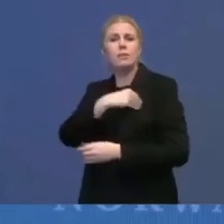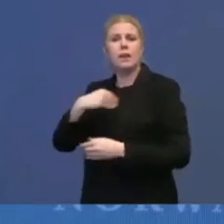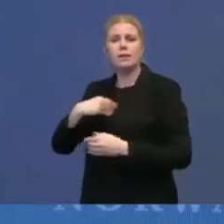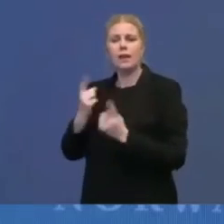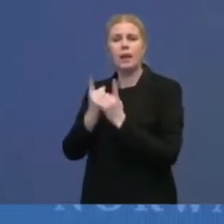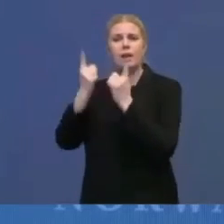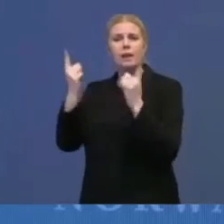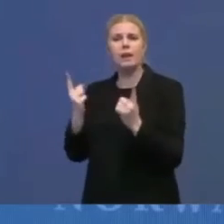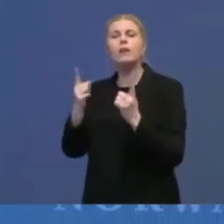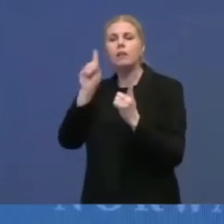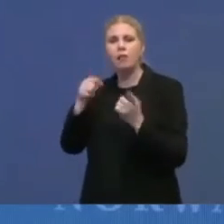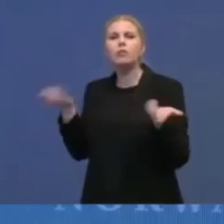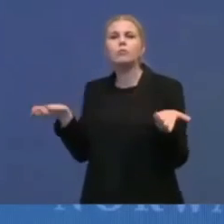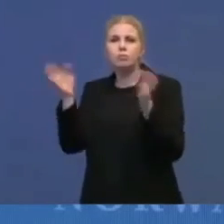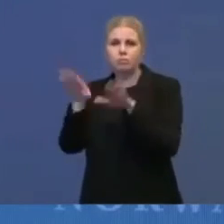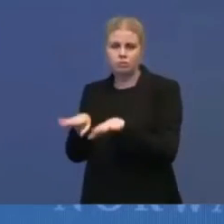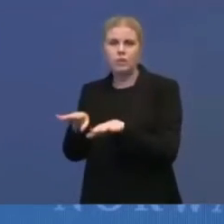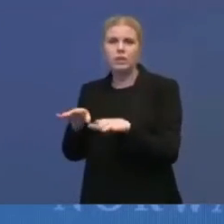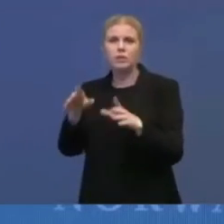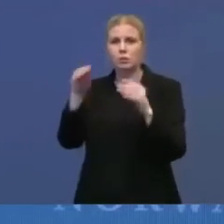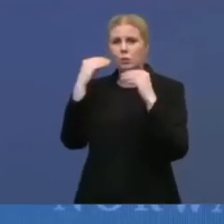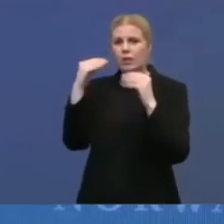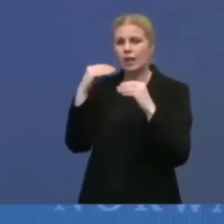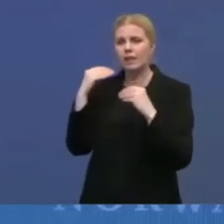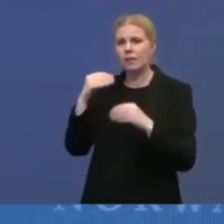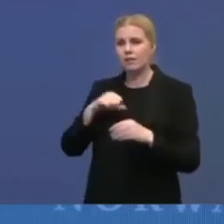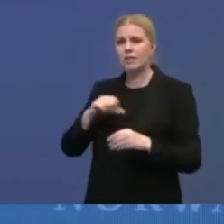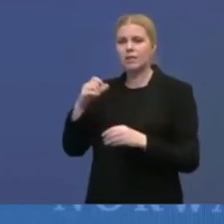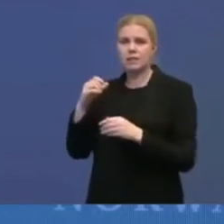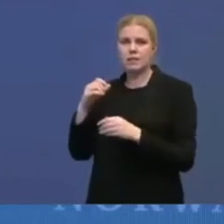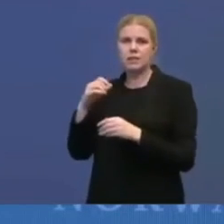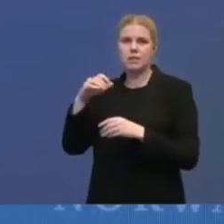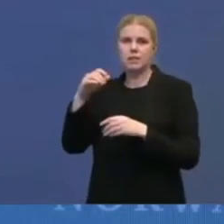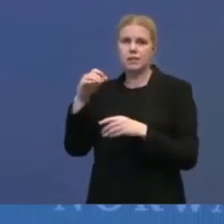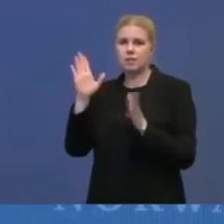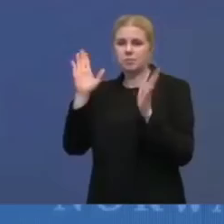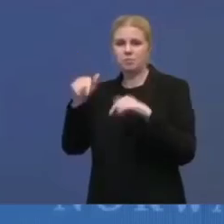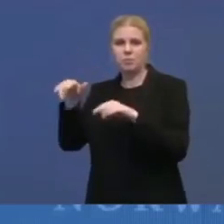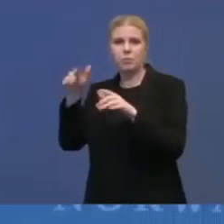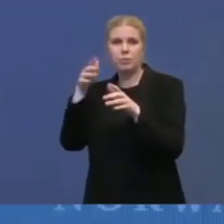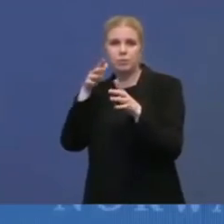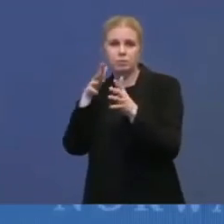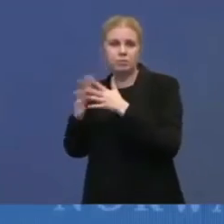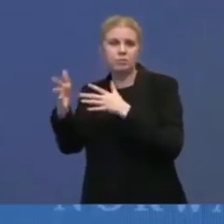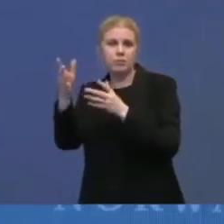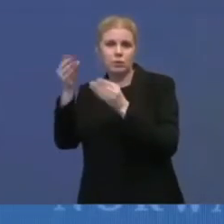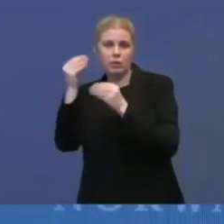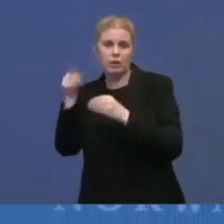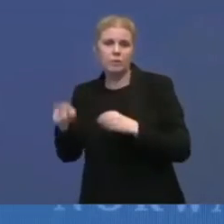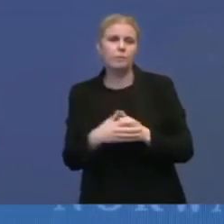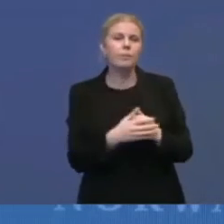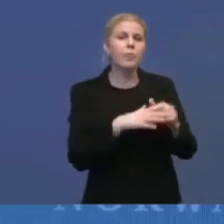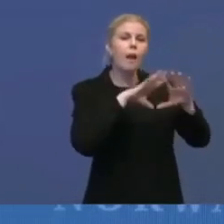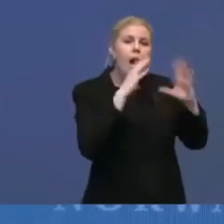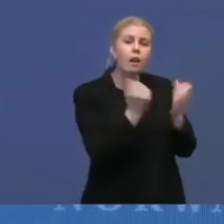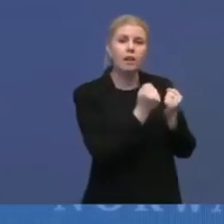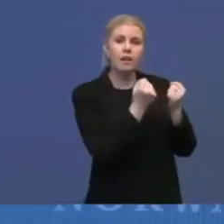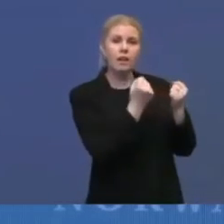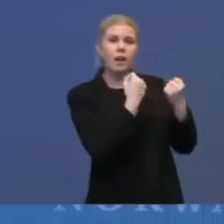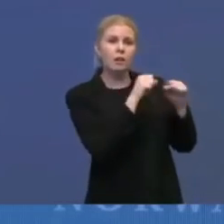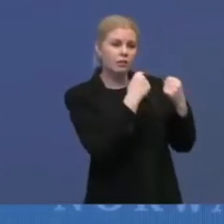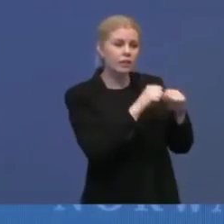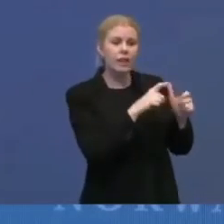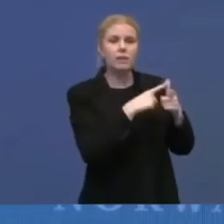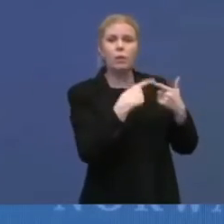tahal mitir waa laga daa fi kara ardayda kaan baska. Dammaaan eyaarahan idha amsanye fila iyaariyada uqtiyada firakada